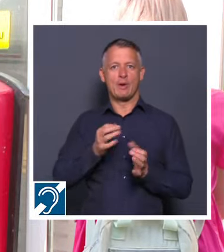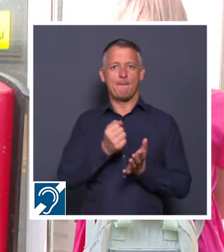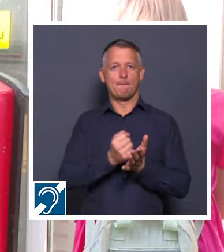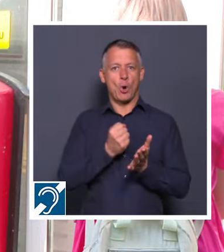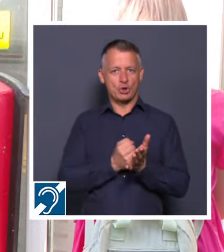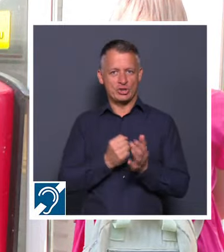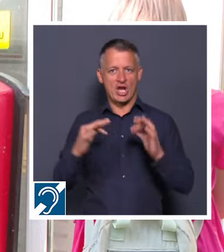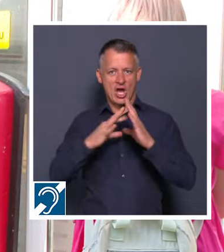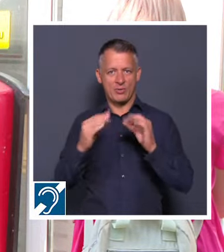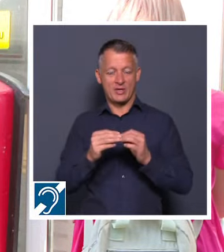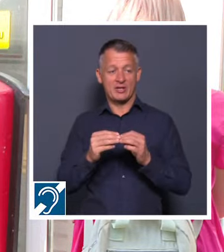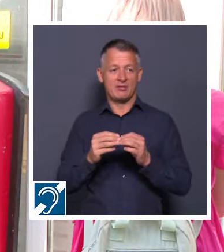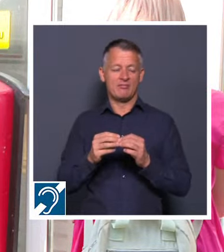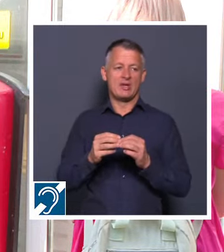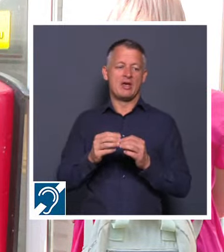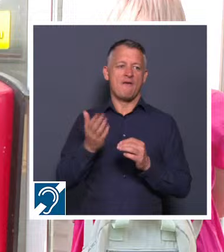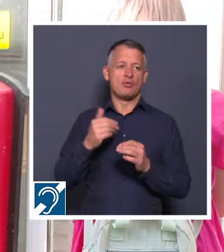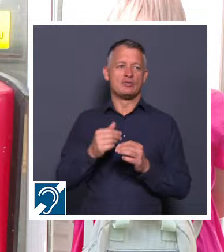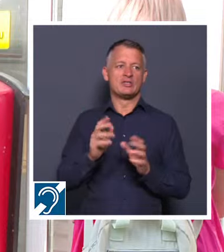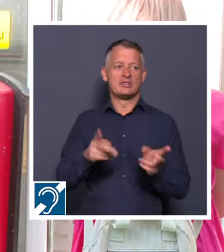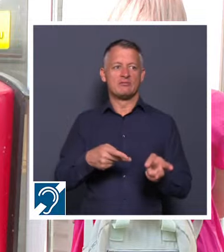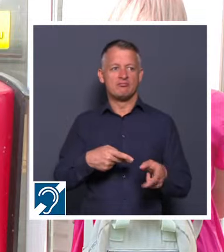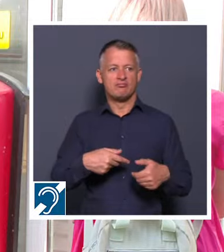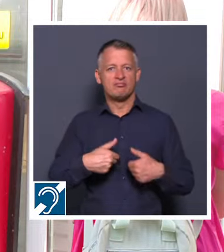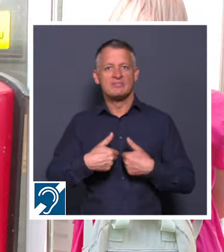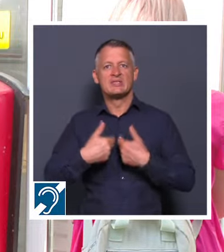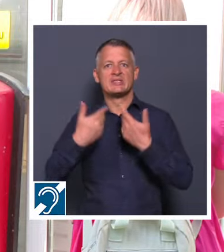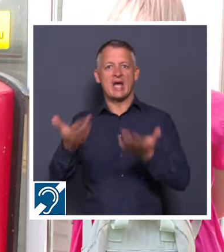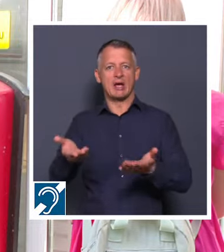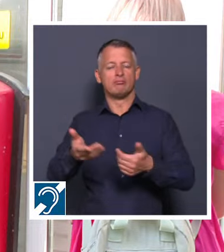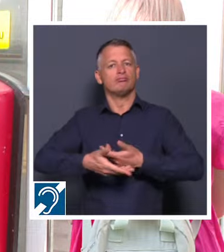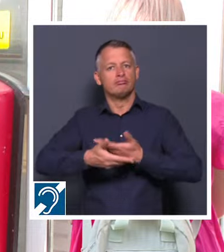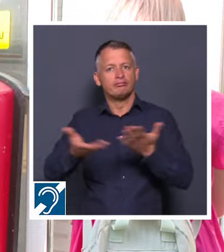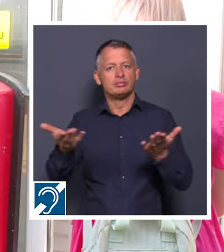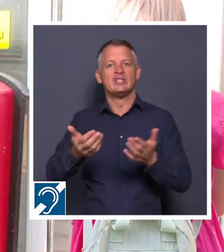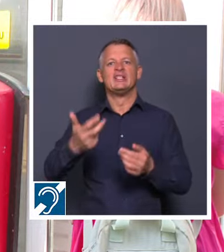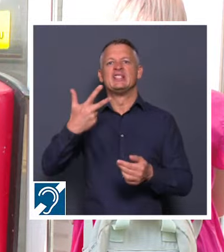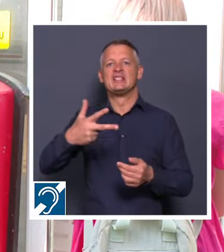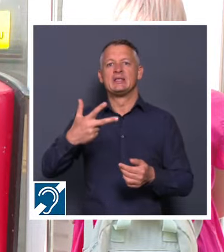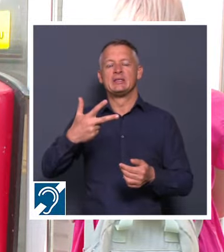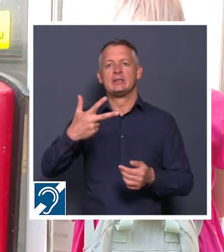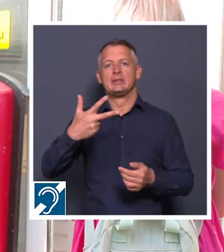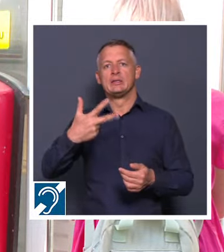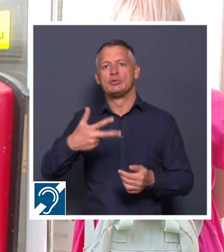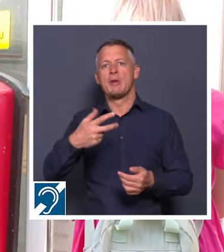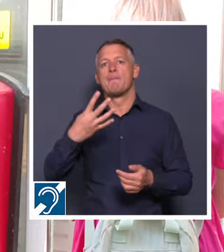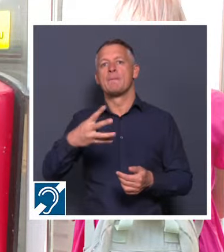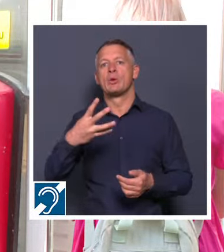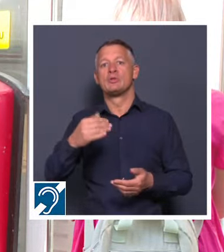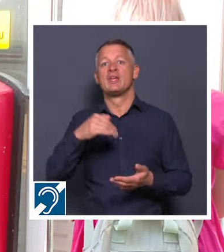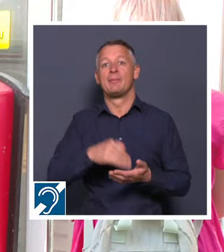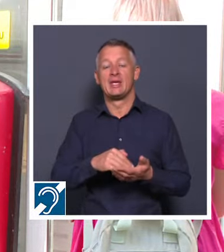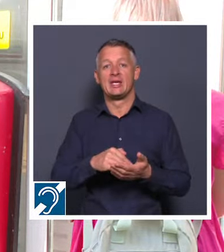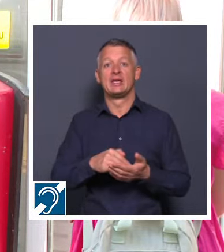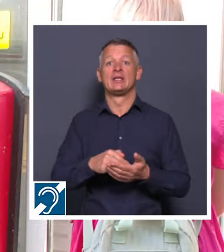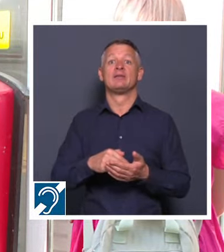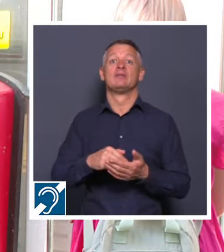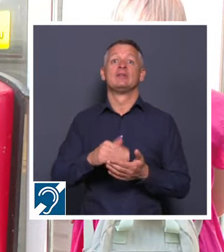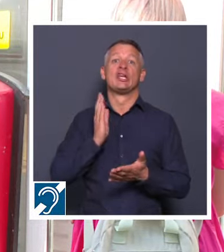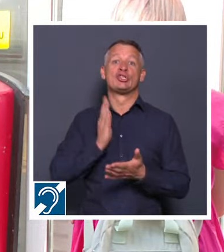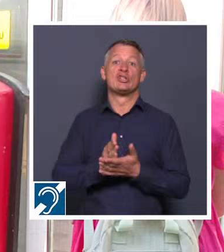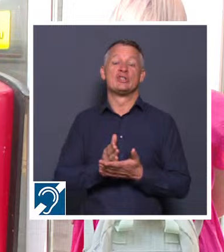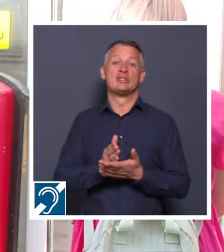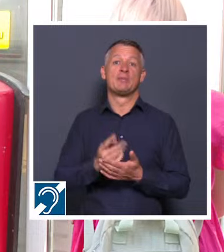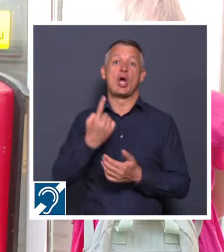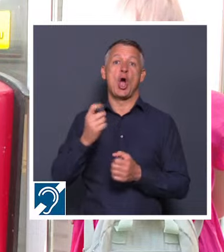să livreze undeva în jur de 300-400 de mii de astfel de decizii pe zi la